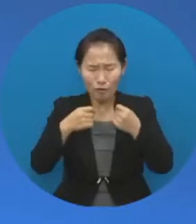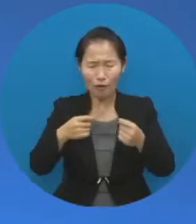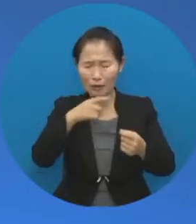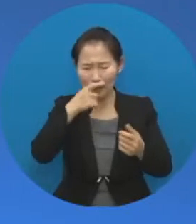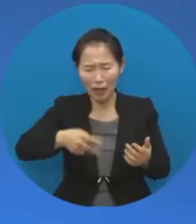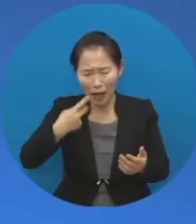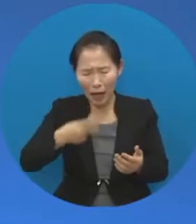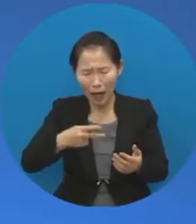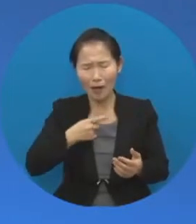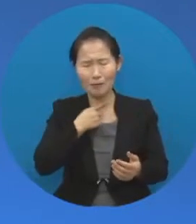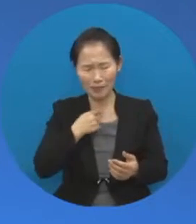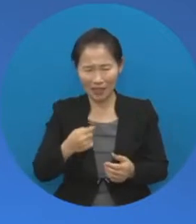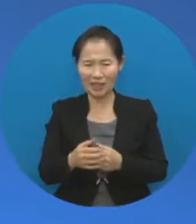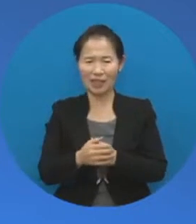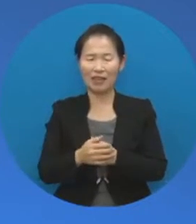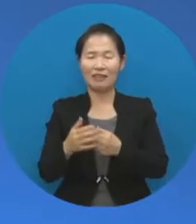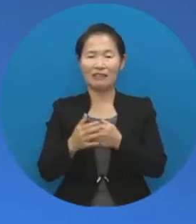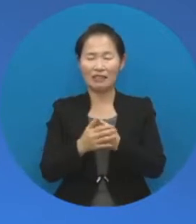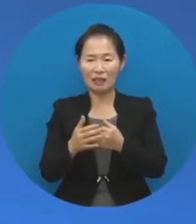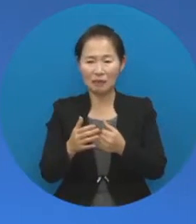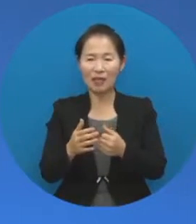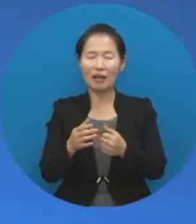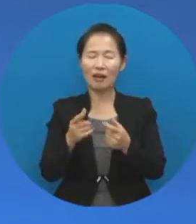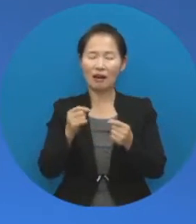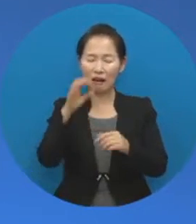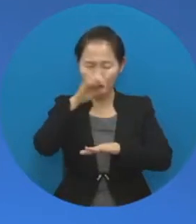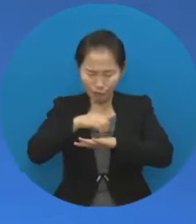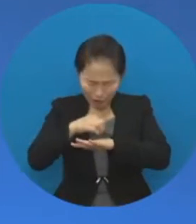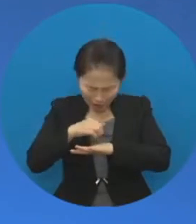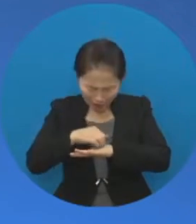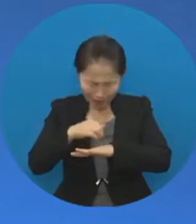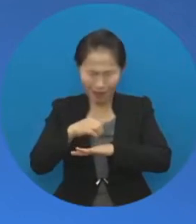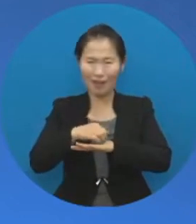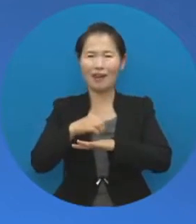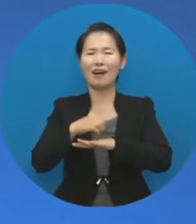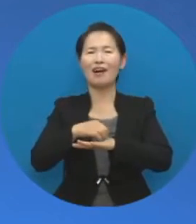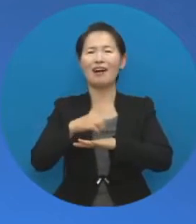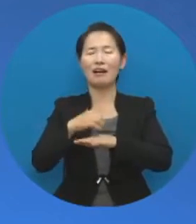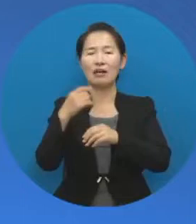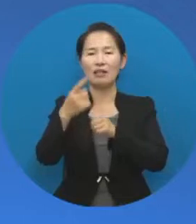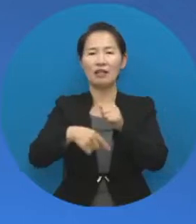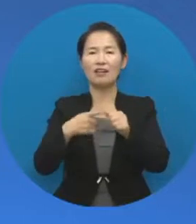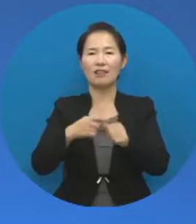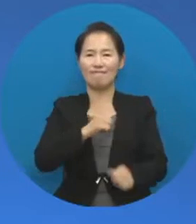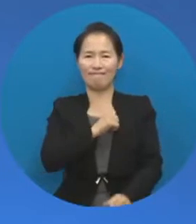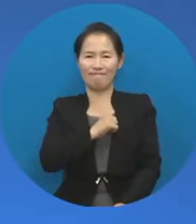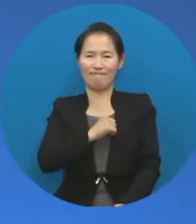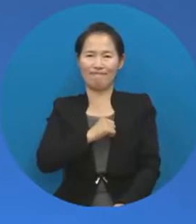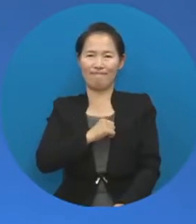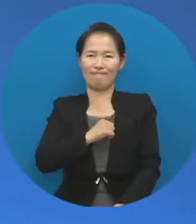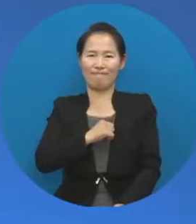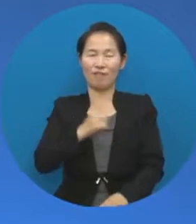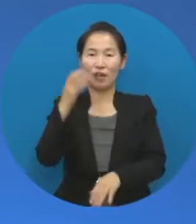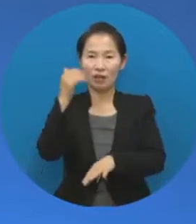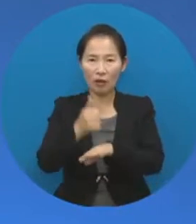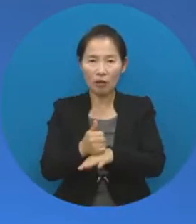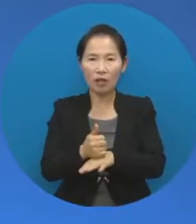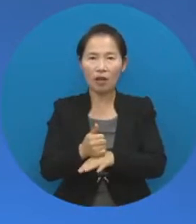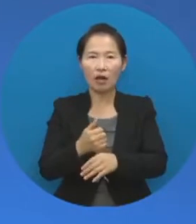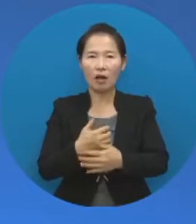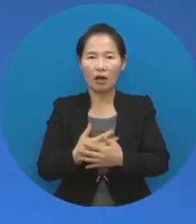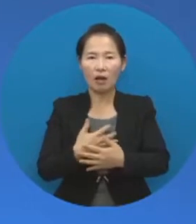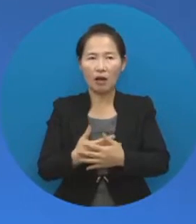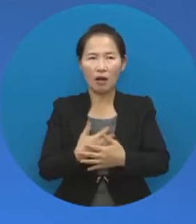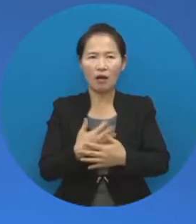이제 하나님께서 훈련 조교로 저에게 붙여주셨는데 와 정말 1년을 버티니까 숨이 안 쉬어지는 고통이 또